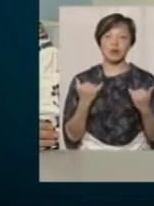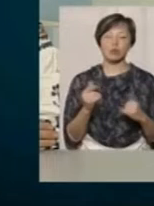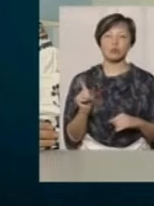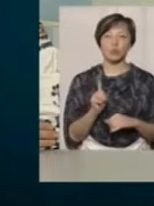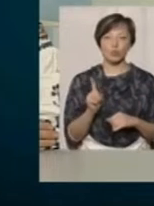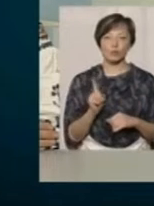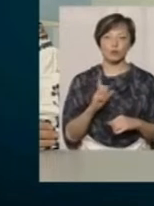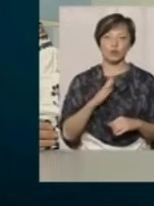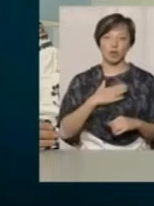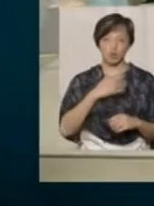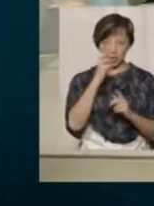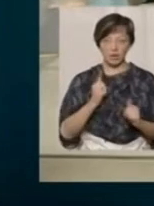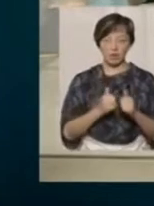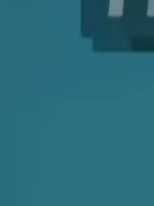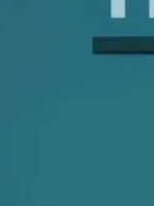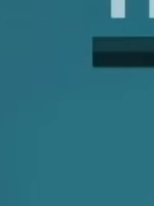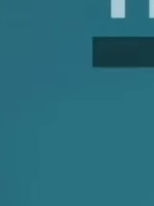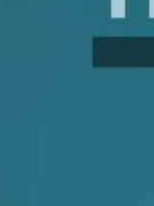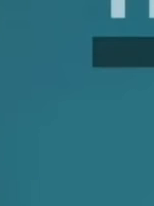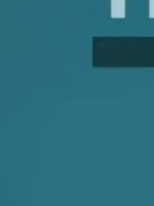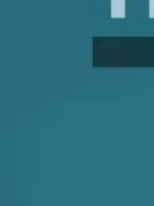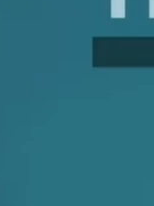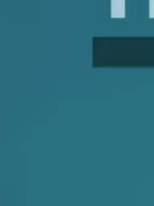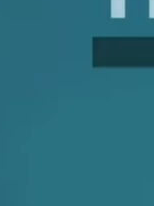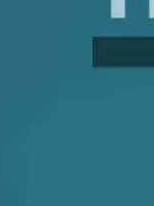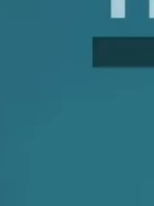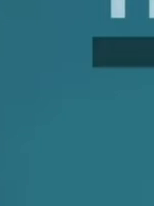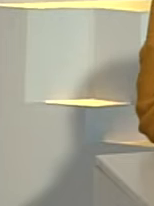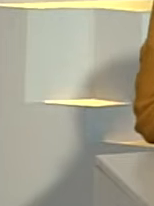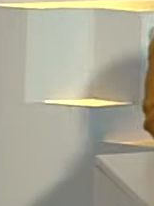того, щоб наша країна дійсно перемогла.